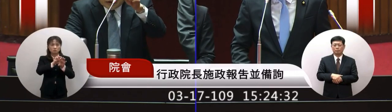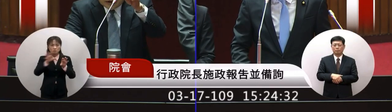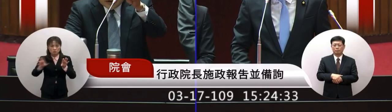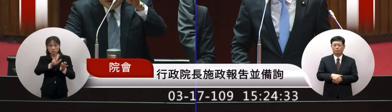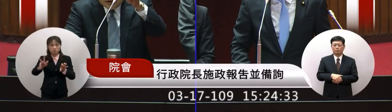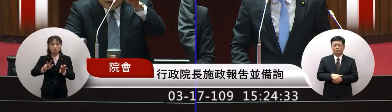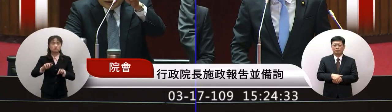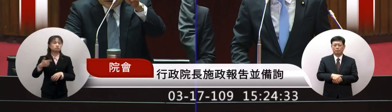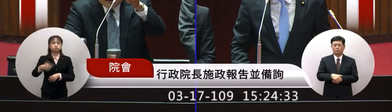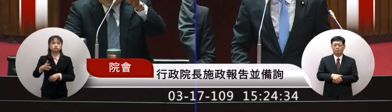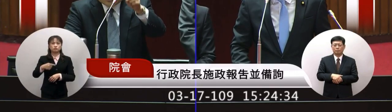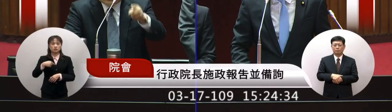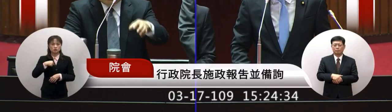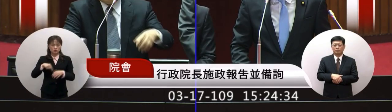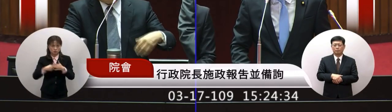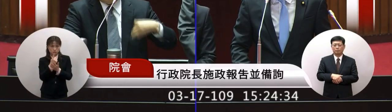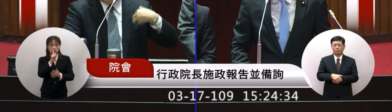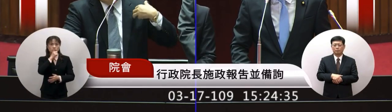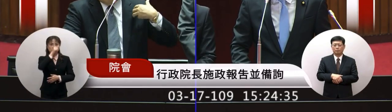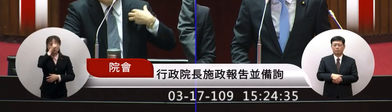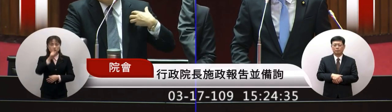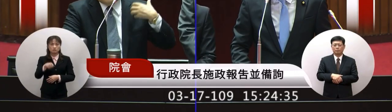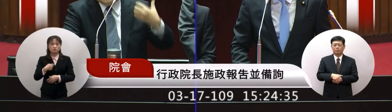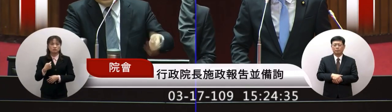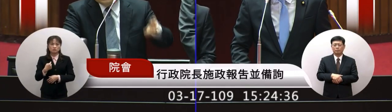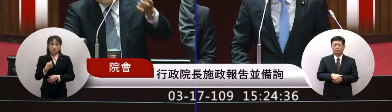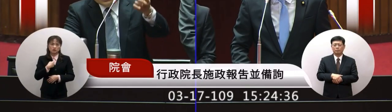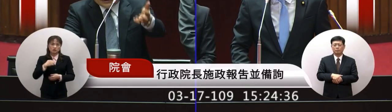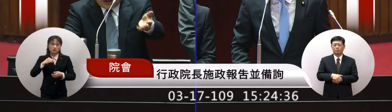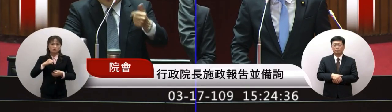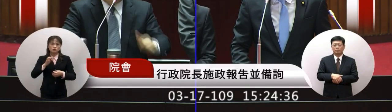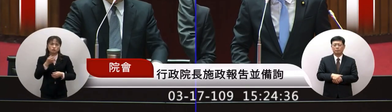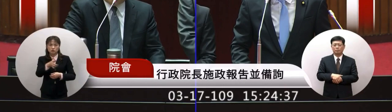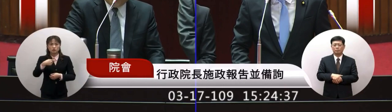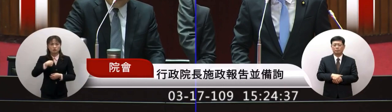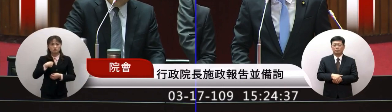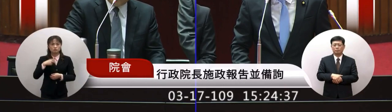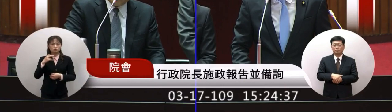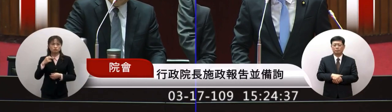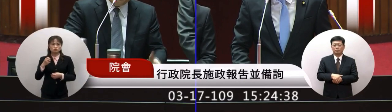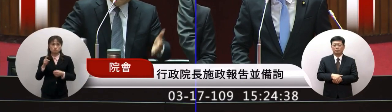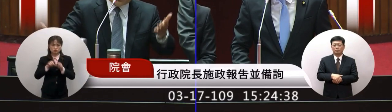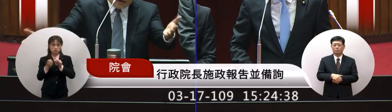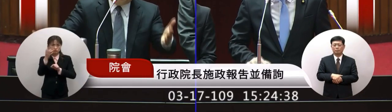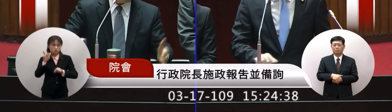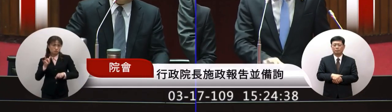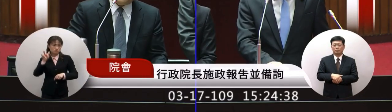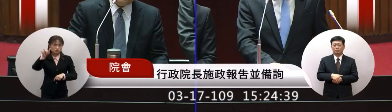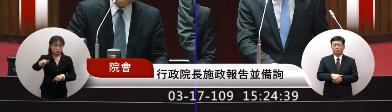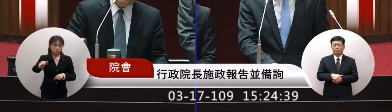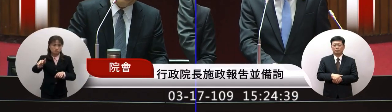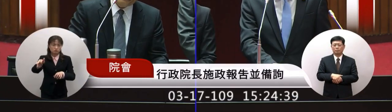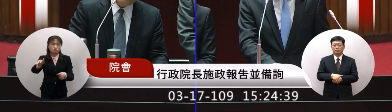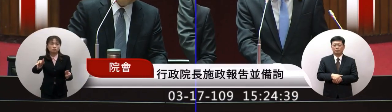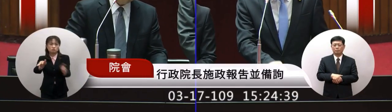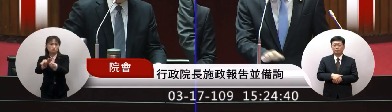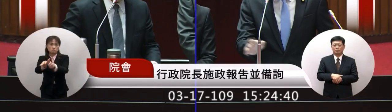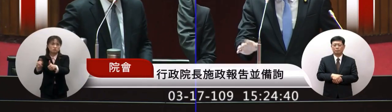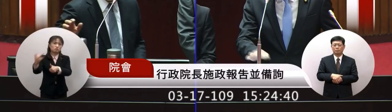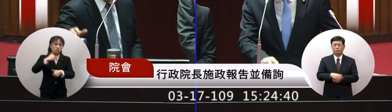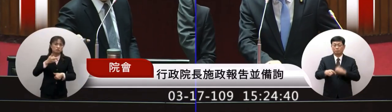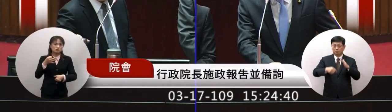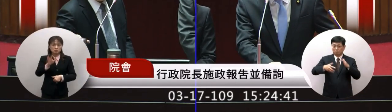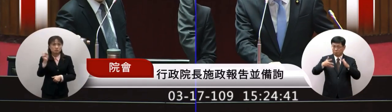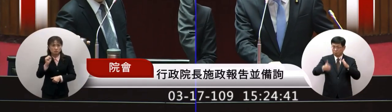有一个，就是为什么不能我们的飞机去接我们的同胞？做这么简单。 院